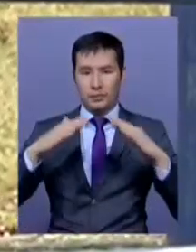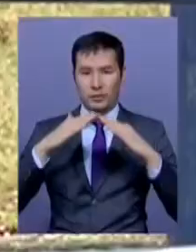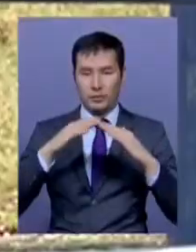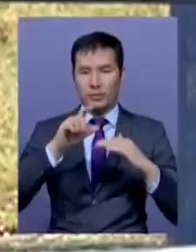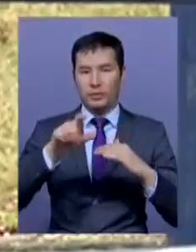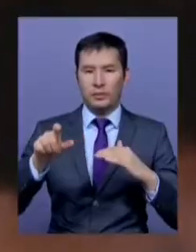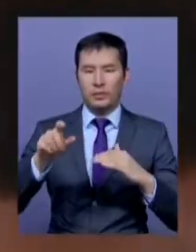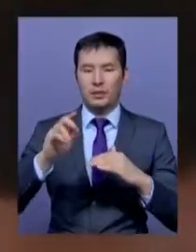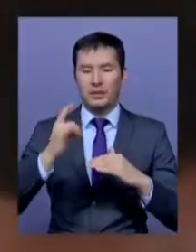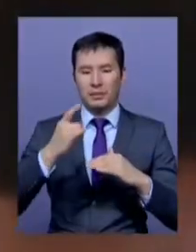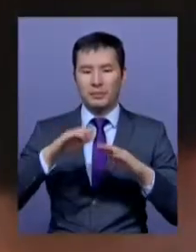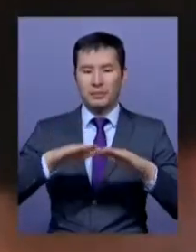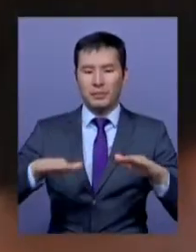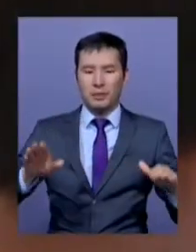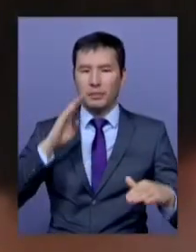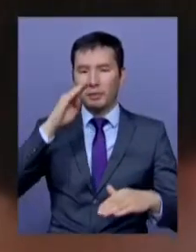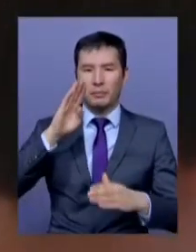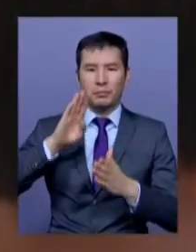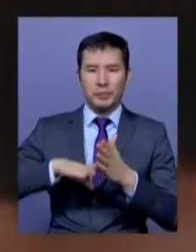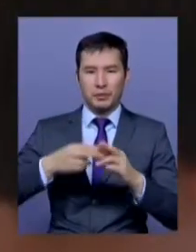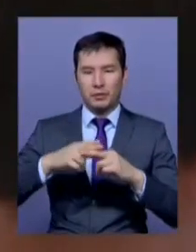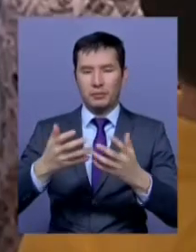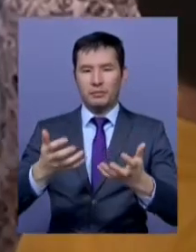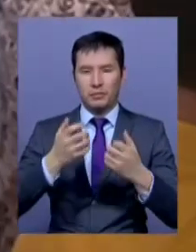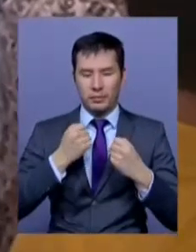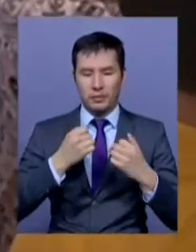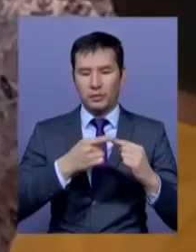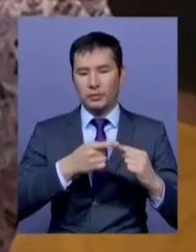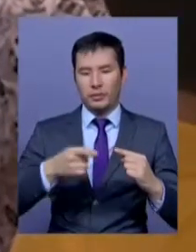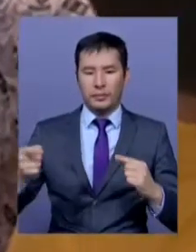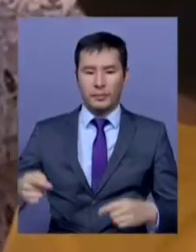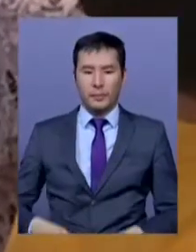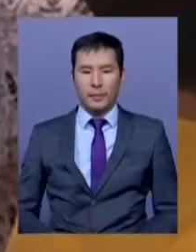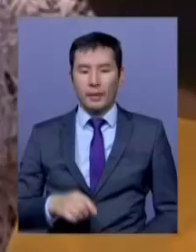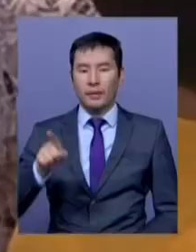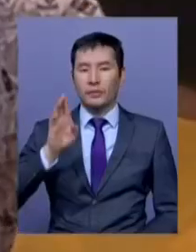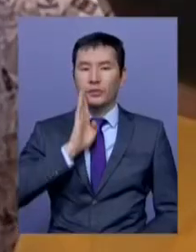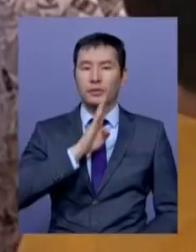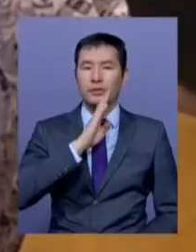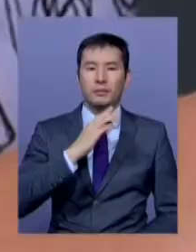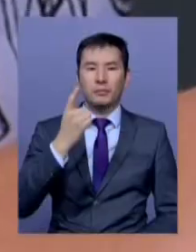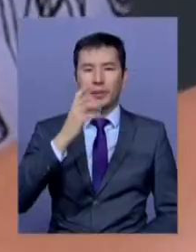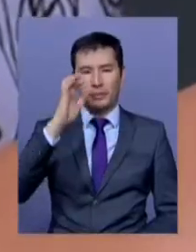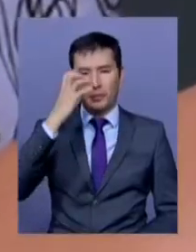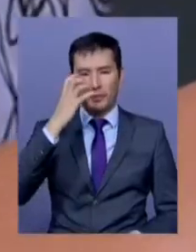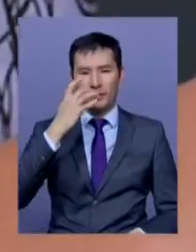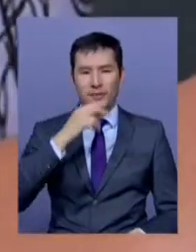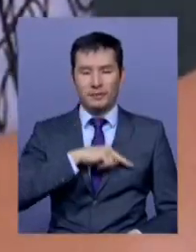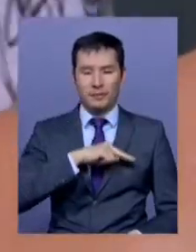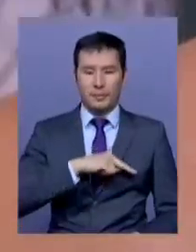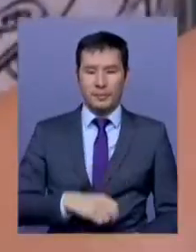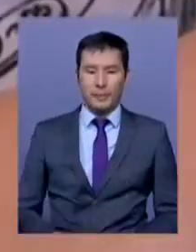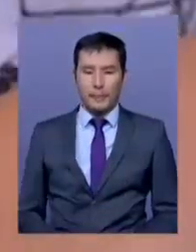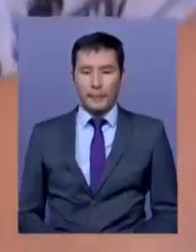басып, аналық махаббатын сыйлап жүрген Жанар Ілияс алғашқыда психолог қызметін атқарған. Көп балалы болсам деген арманын тек биыл